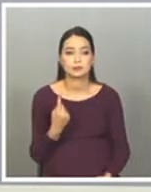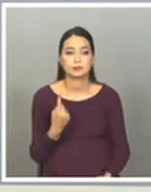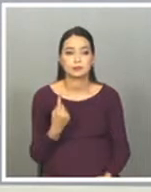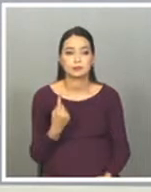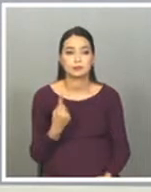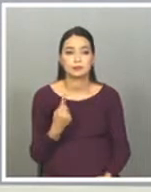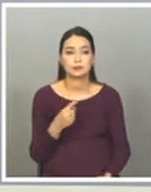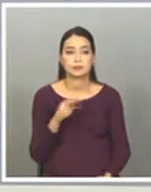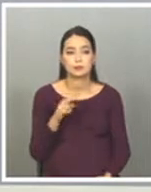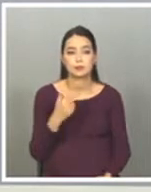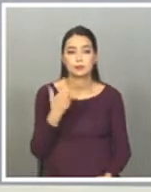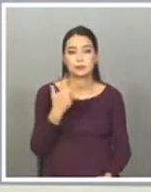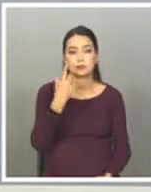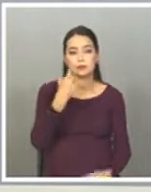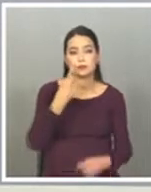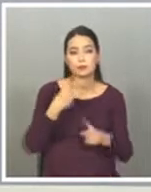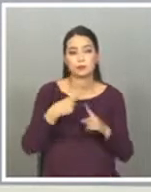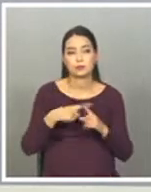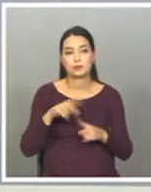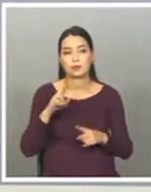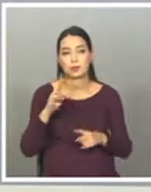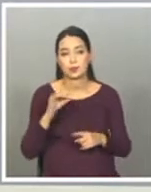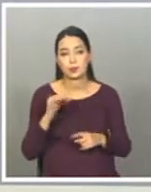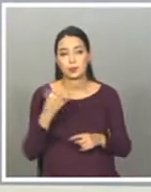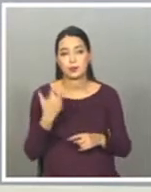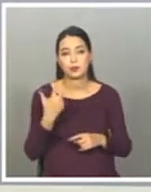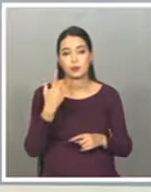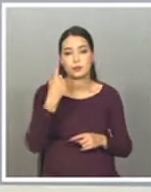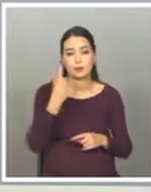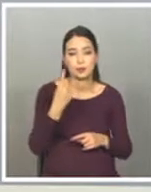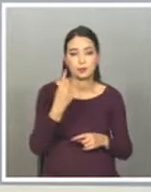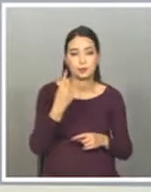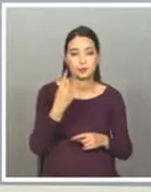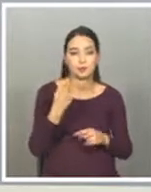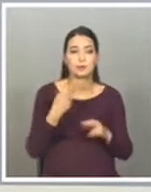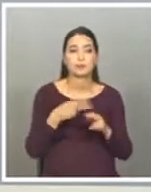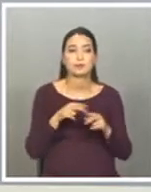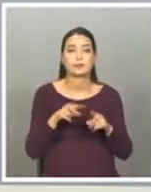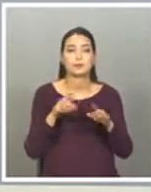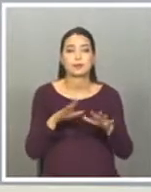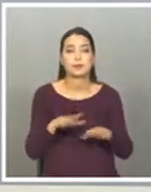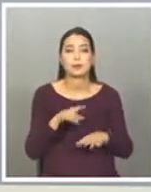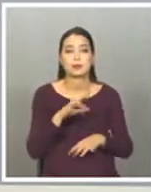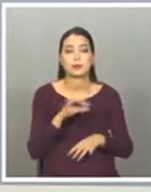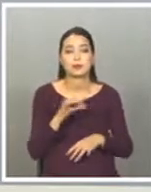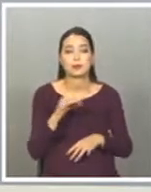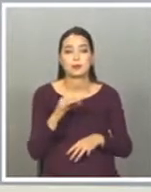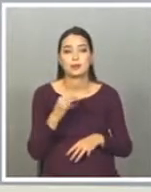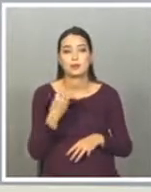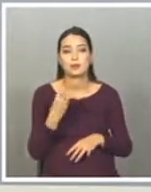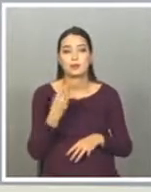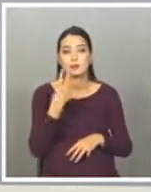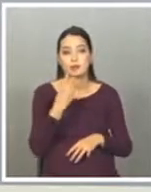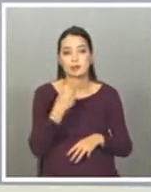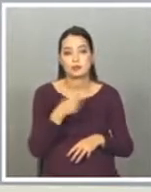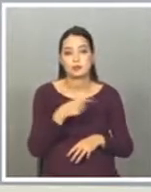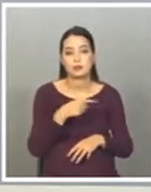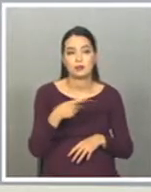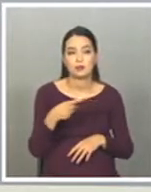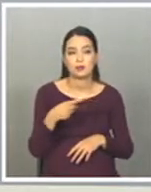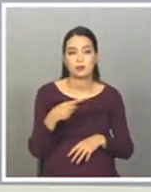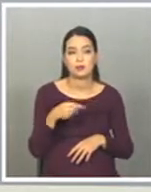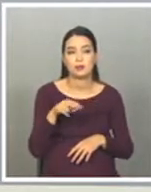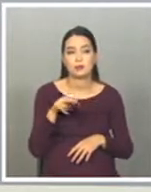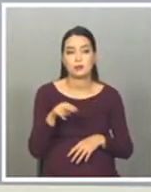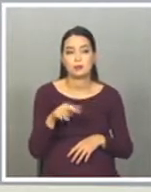3-тен 1 дәрежесі мен Q-дің 3-тен 1 дәрежесінің қосындысы көбейтілген. Екінші жақшада P-ның 3-тен 2 дәрежесі